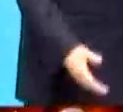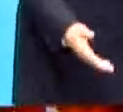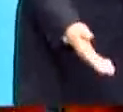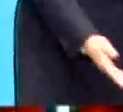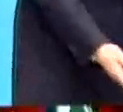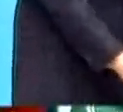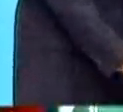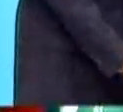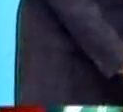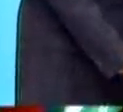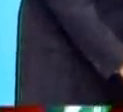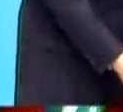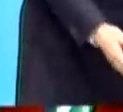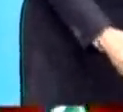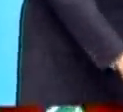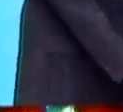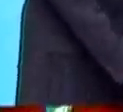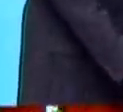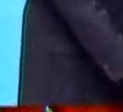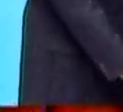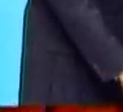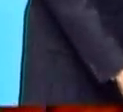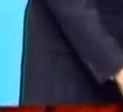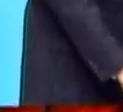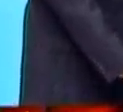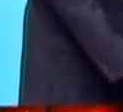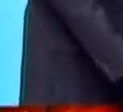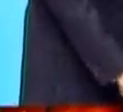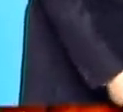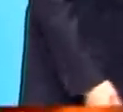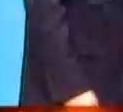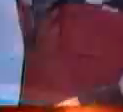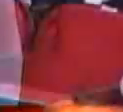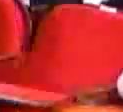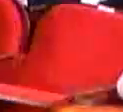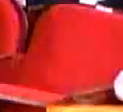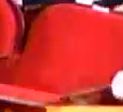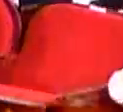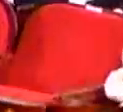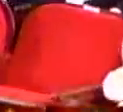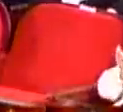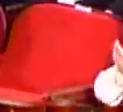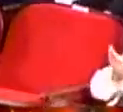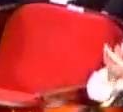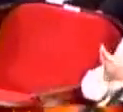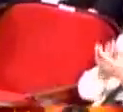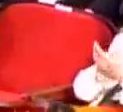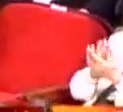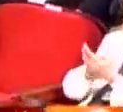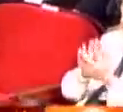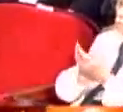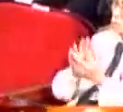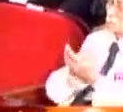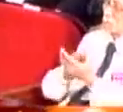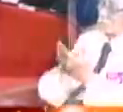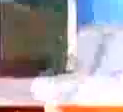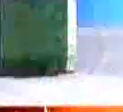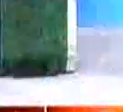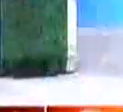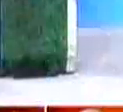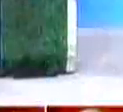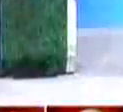谢谢你们今天的论述，也因为你们的论述，让民众对2012有更多更